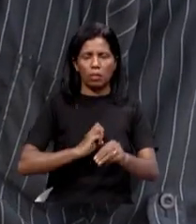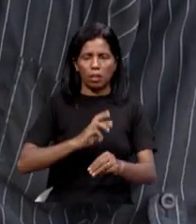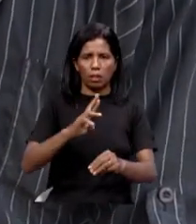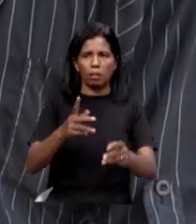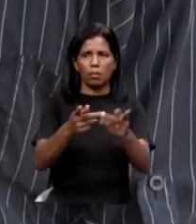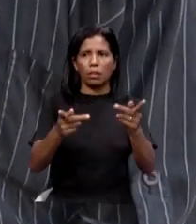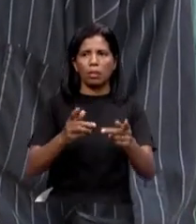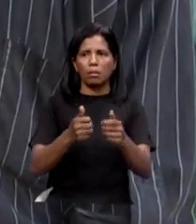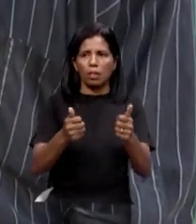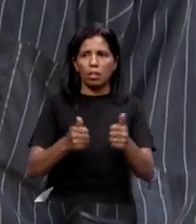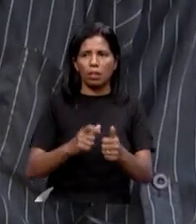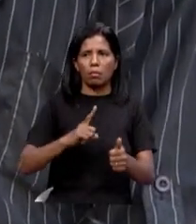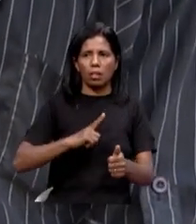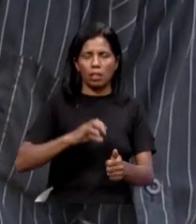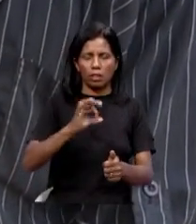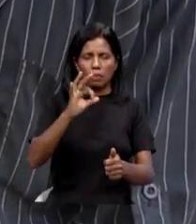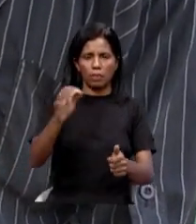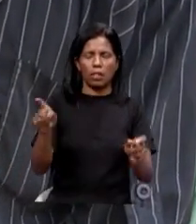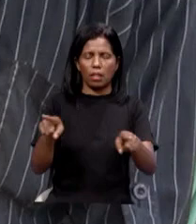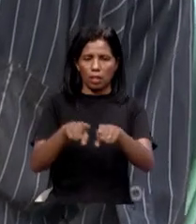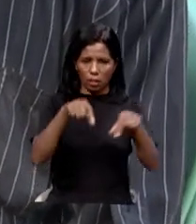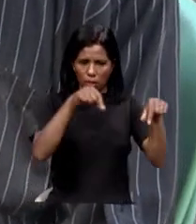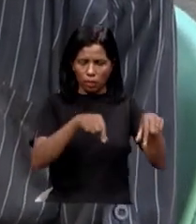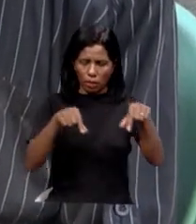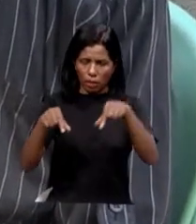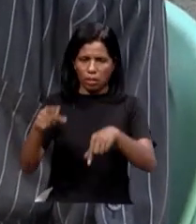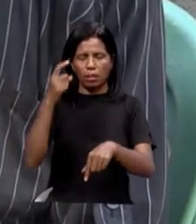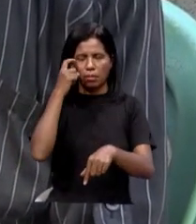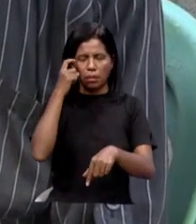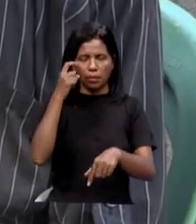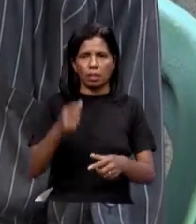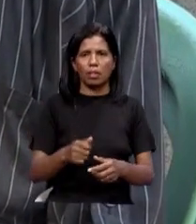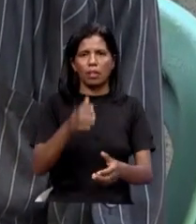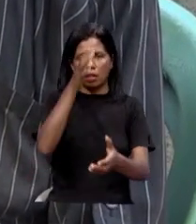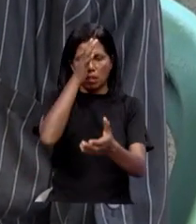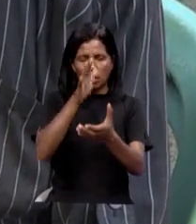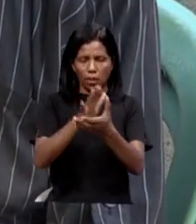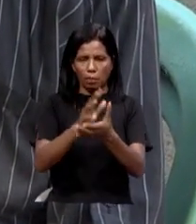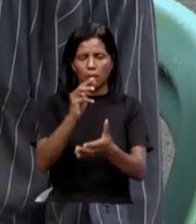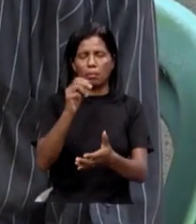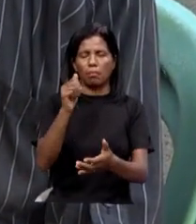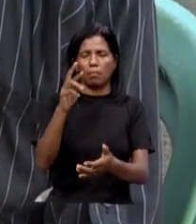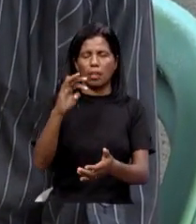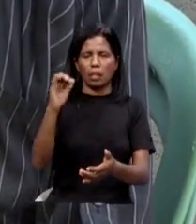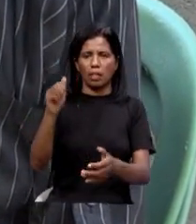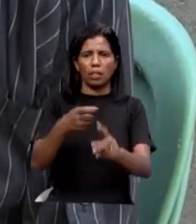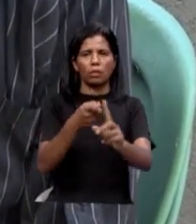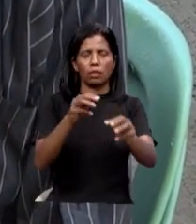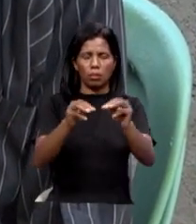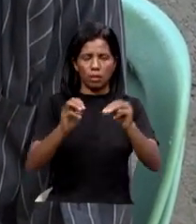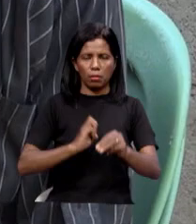administrativo Letefoho nudar deficiencia matang nunia iha esposa Maria Casimiro husi munisipio